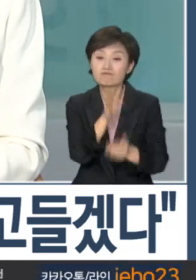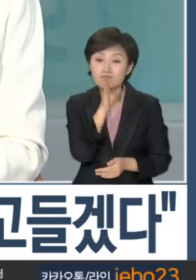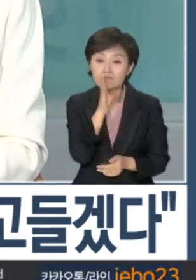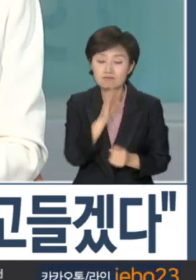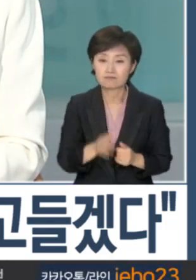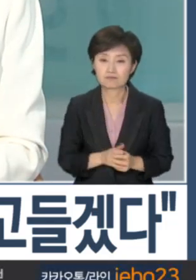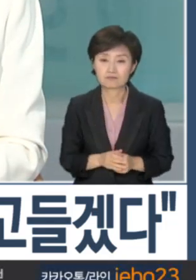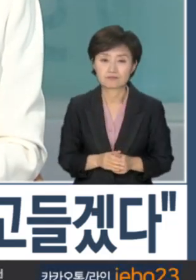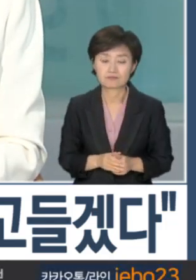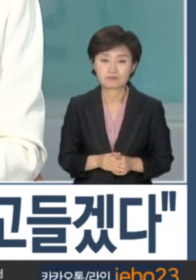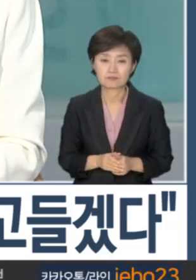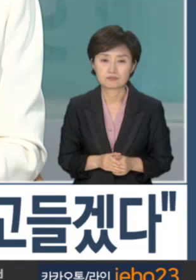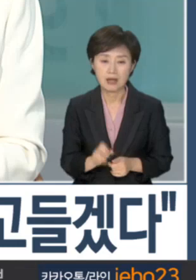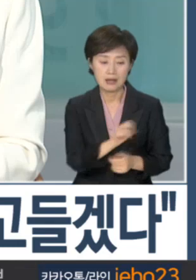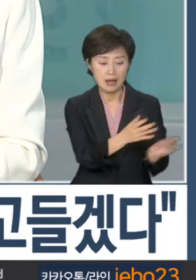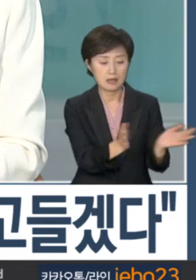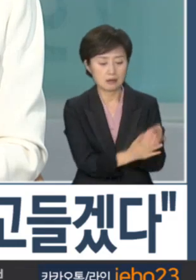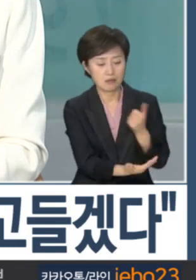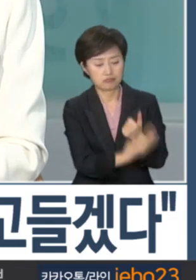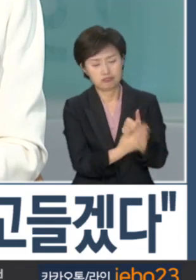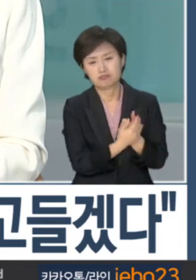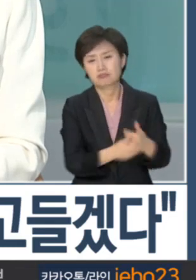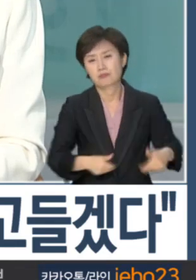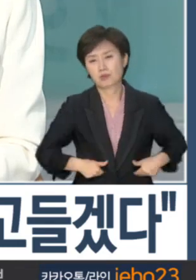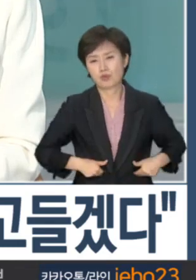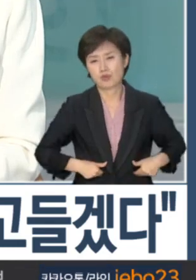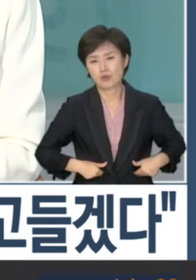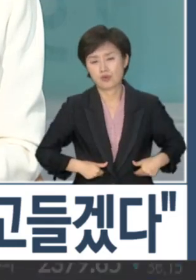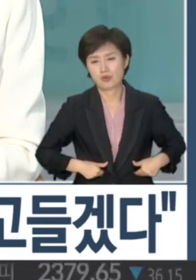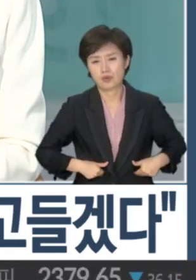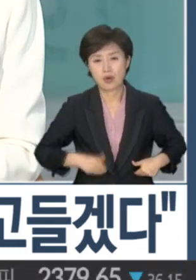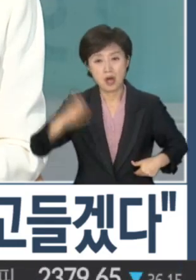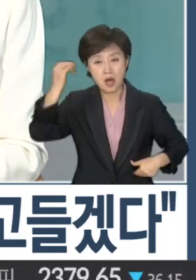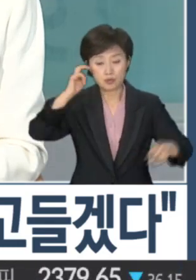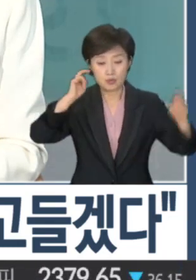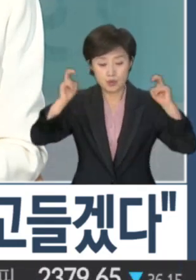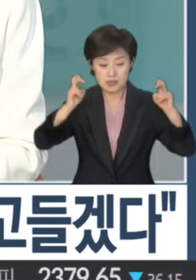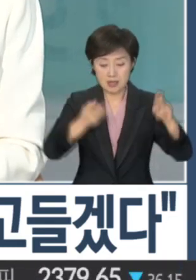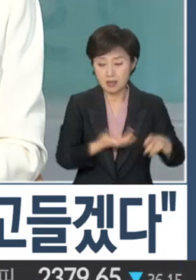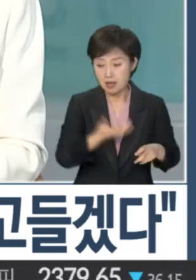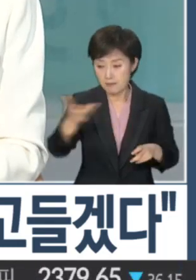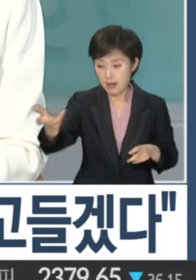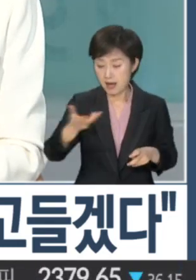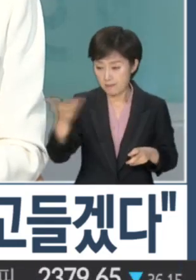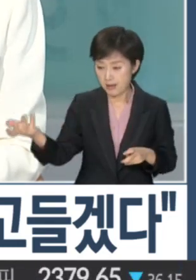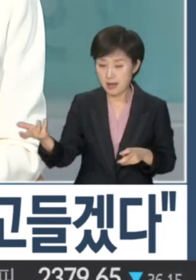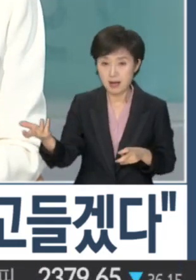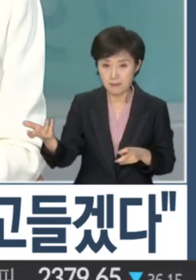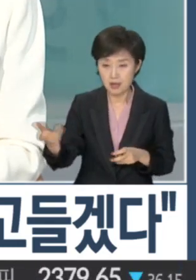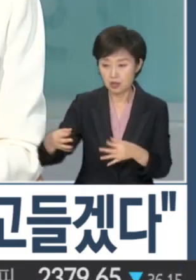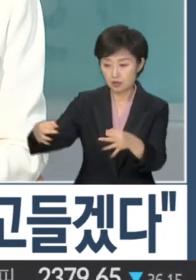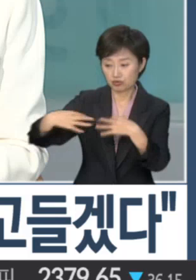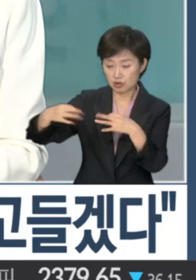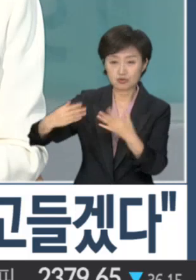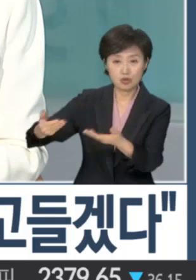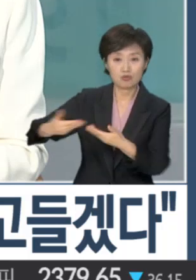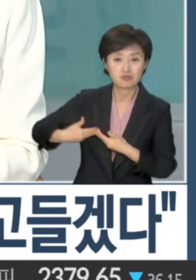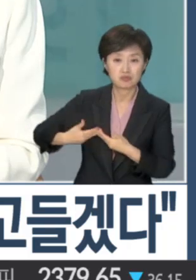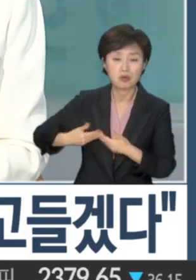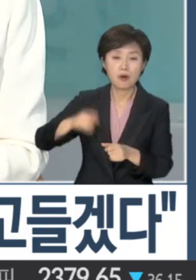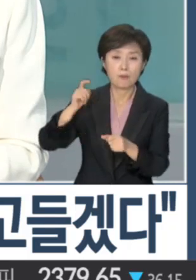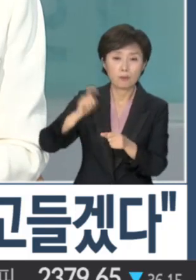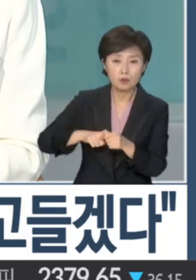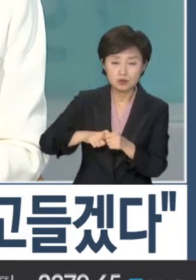이런 측면에서는 오히려 야당도 함께 협력해서 더 많은 기업들이 해외에서 일자리도 찾고 투자도 협력할 수 있을